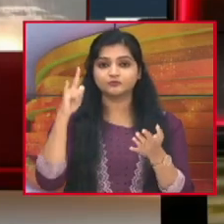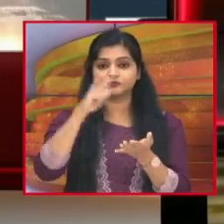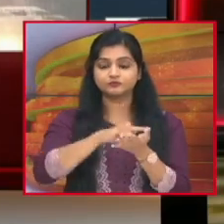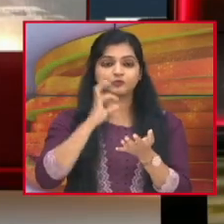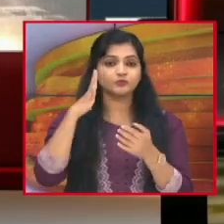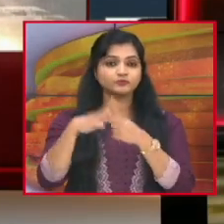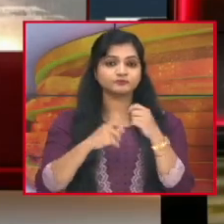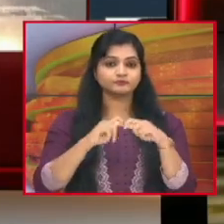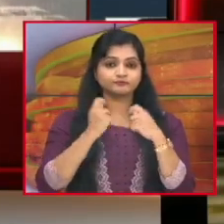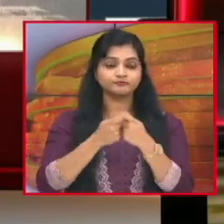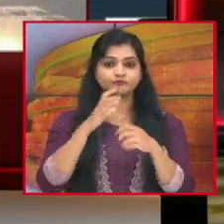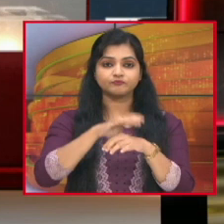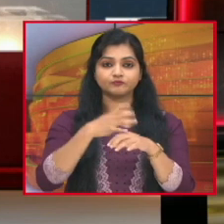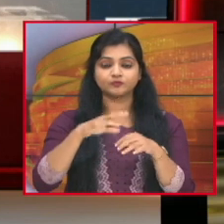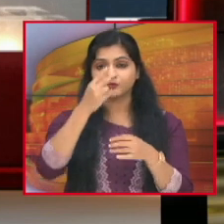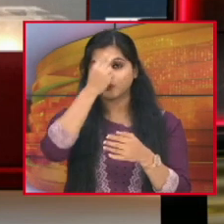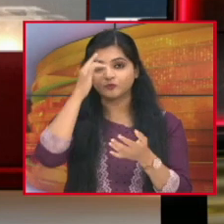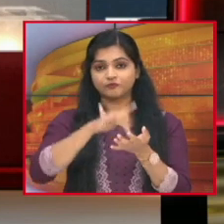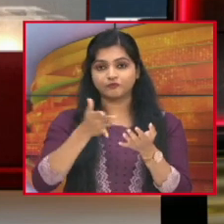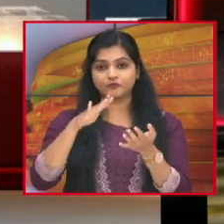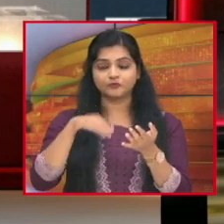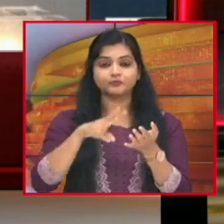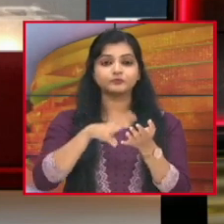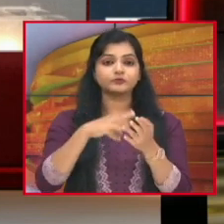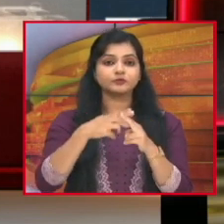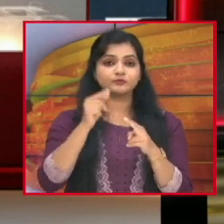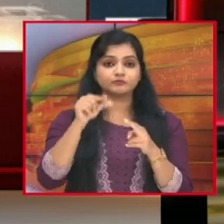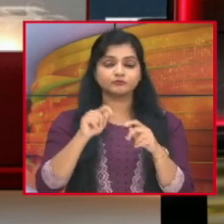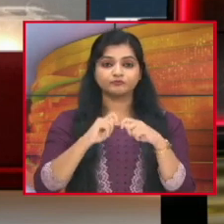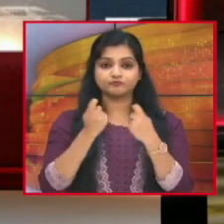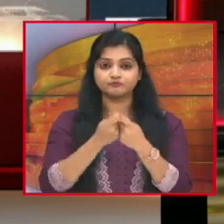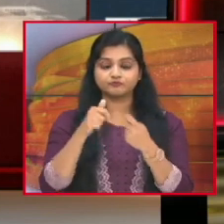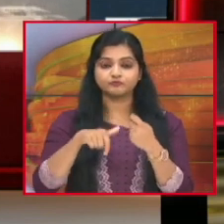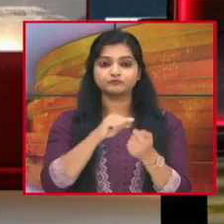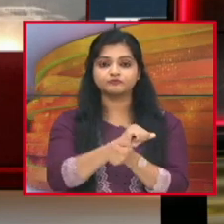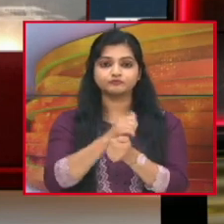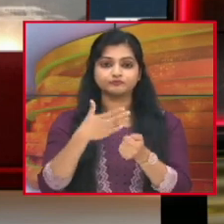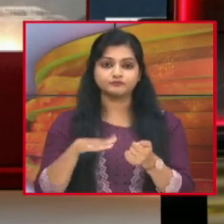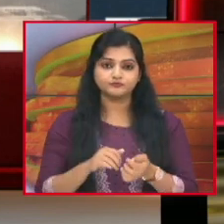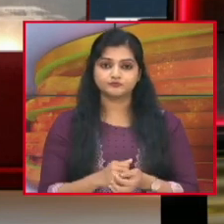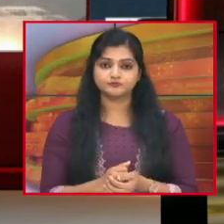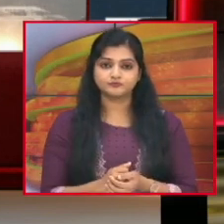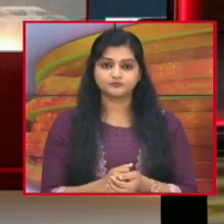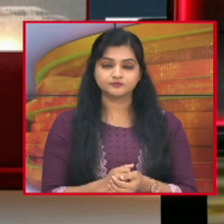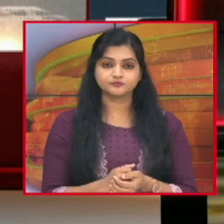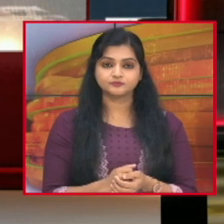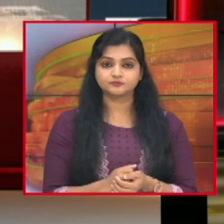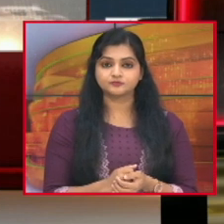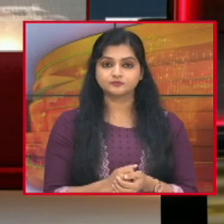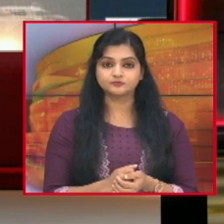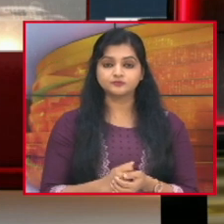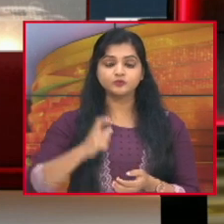സംഘം പിടിയിലായിരിക്കുകയാണ്. ദുബായിൽ നിന്നെത്തിയ കണ്ണൂർ തളിപ്പറമ്പ് സ്വദേശി നടുവിൽ മുഹമ്മദ് അനീസും കൂട്ടാളികളുമാണ് പിടിയിലായത്. വിവരങ്ങളാണ് മുബഷീർ പി അക്ബർ